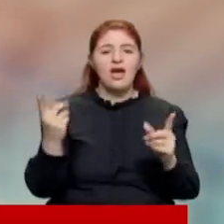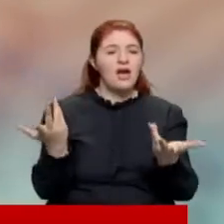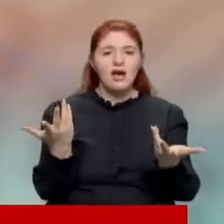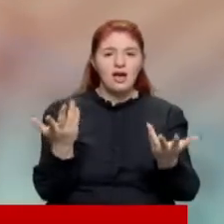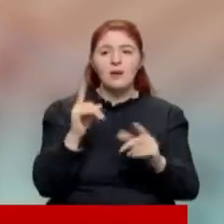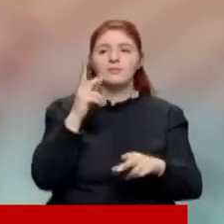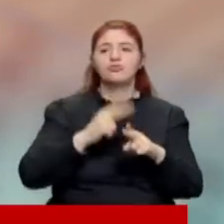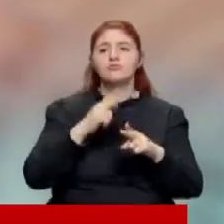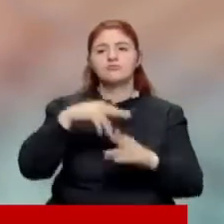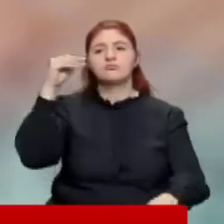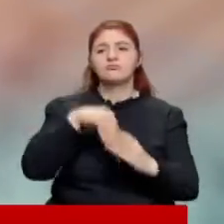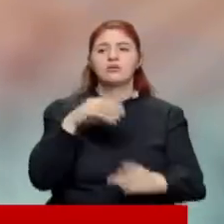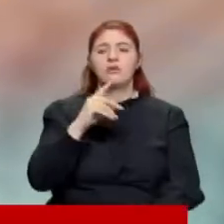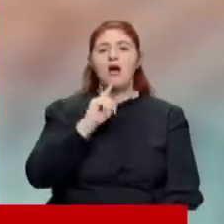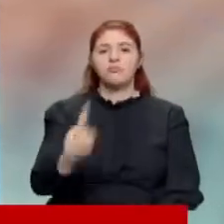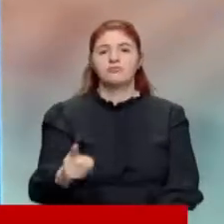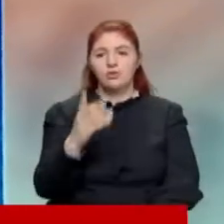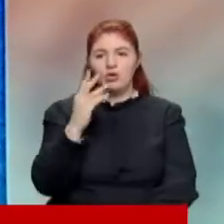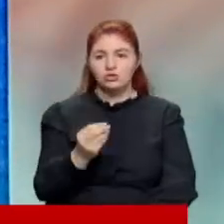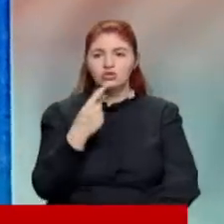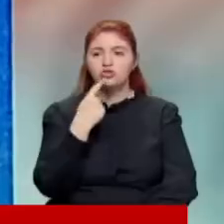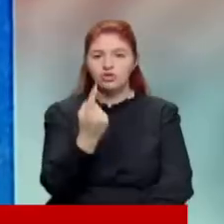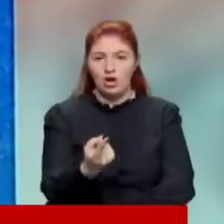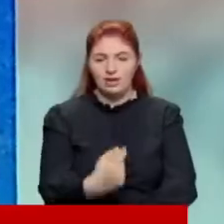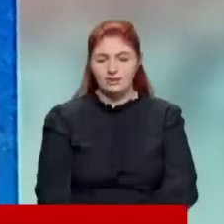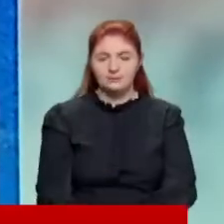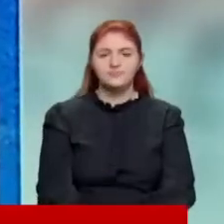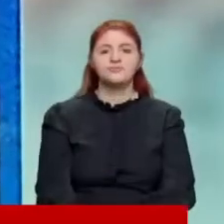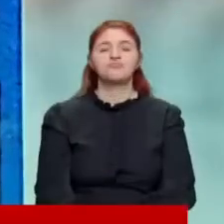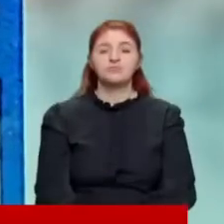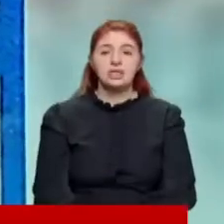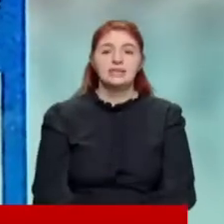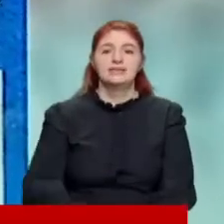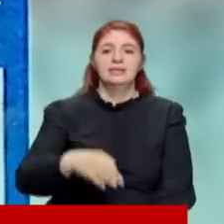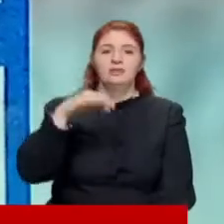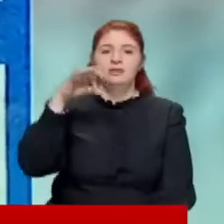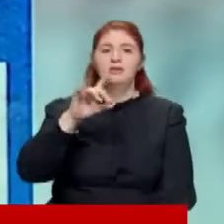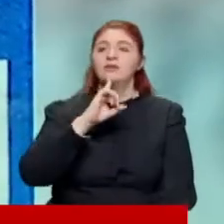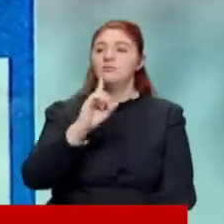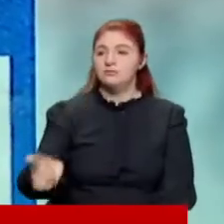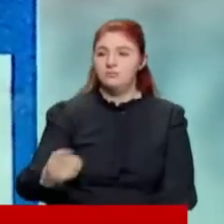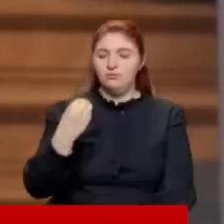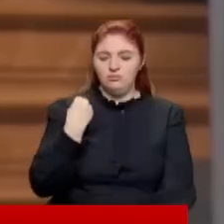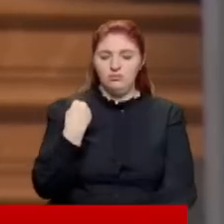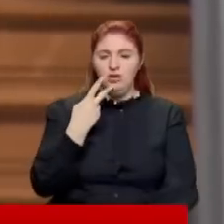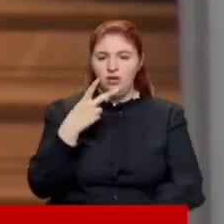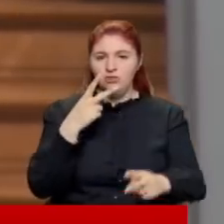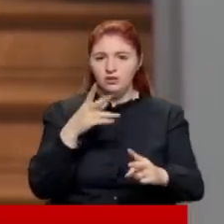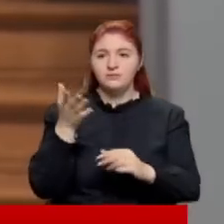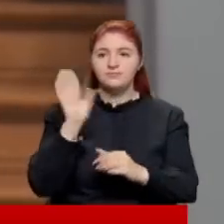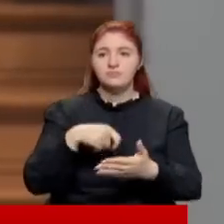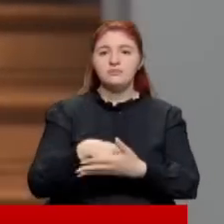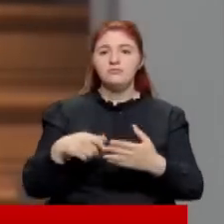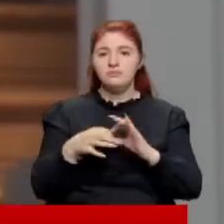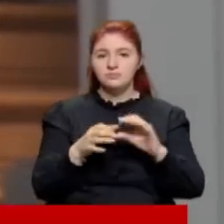an önce sona erdirilmesi talimatı verdiğini açıkladı. Şimdi bu talimat, yeni açıklamalar, sonra